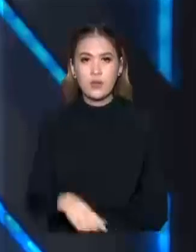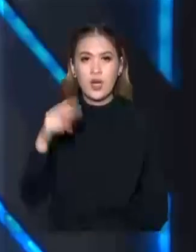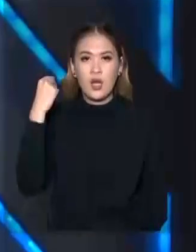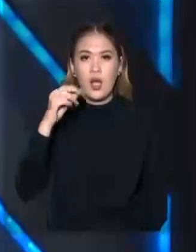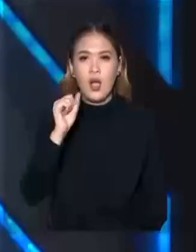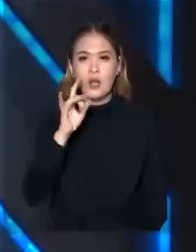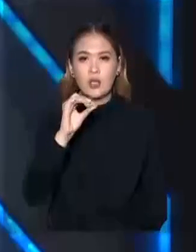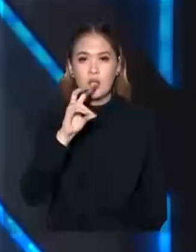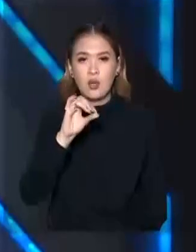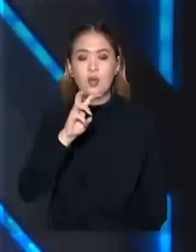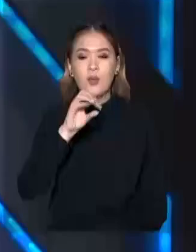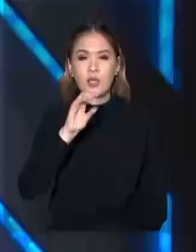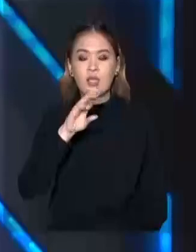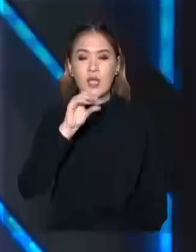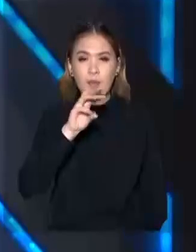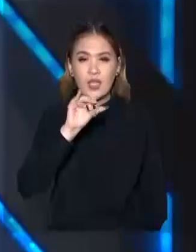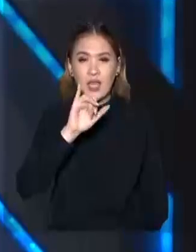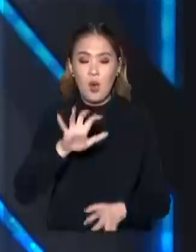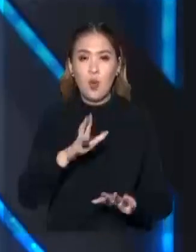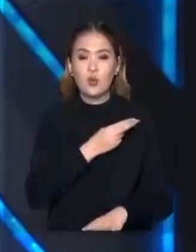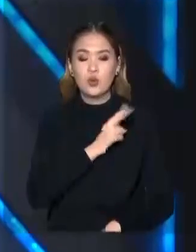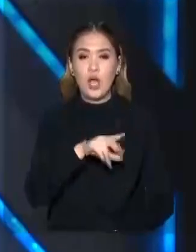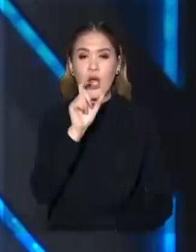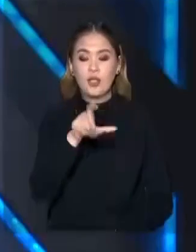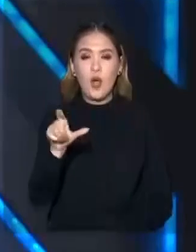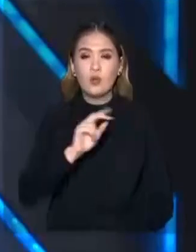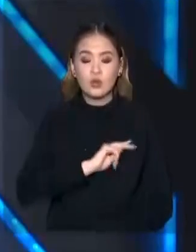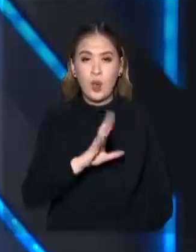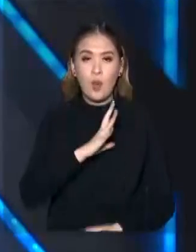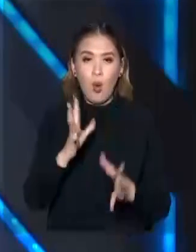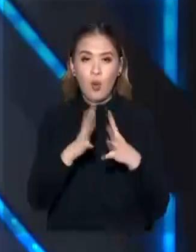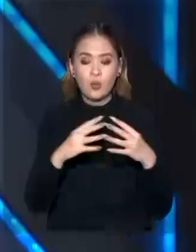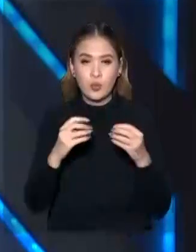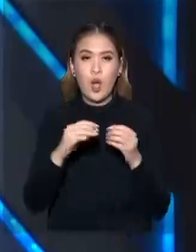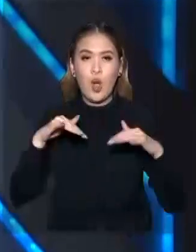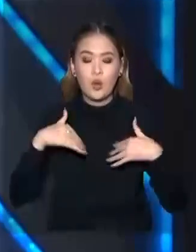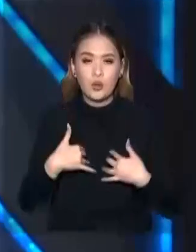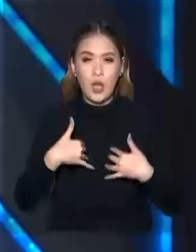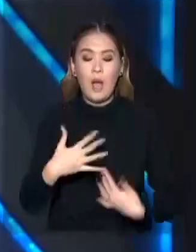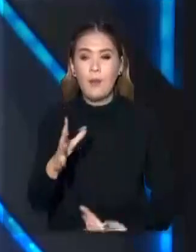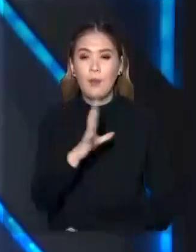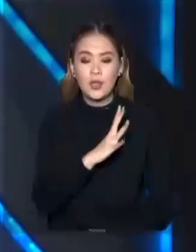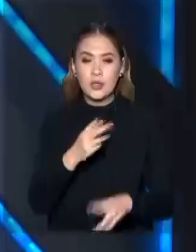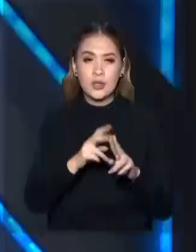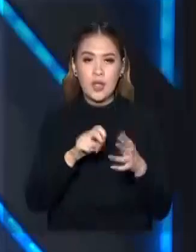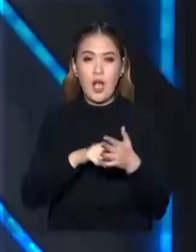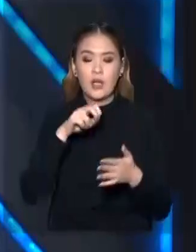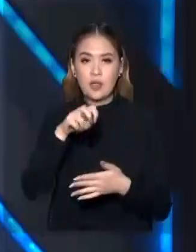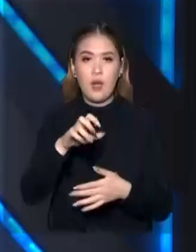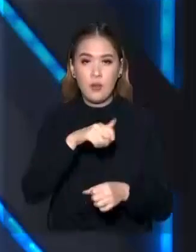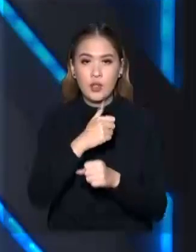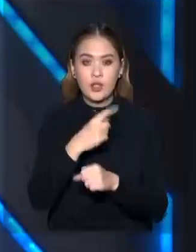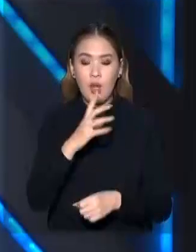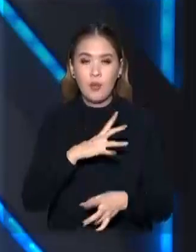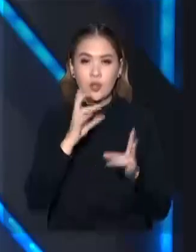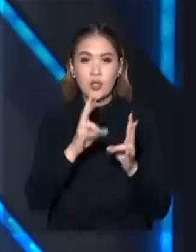Президент Арселор Миттл Теміртау шахтасында қаза тапқан жұмысшылардың отбасыларына көңіл айтты. Жедел хатында мемлекет басшысы зардап